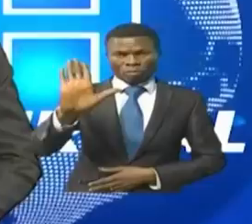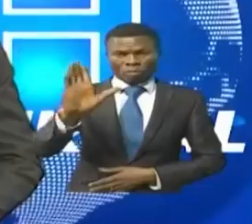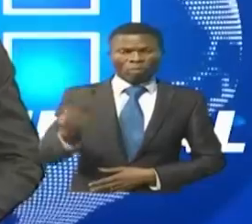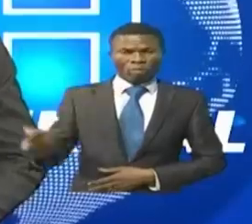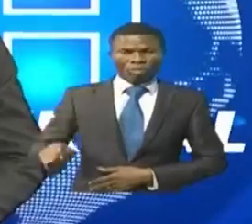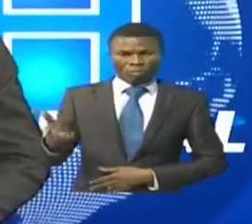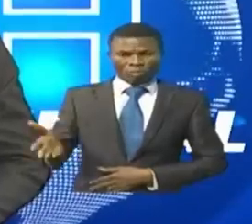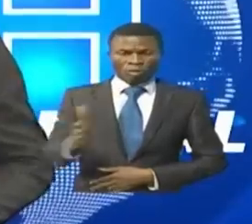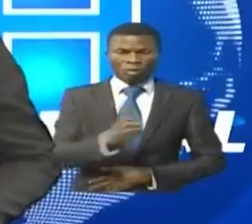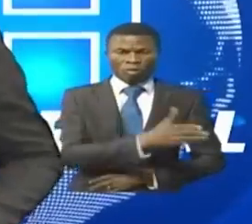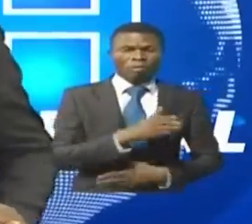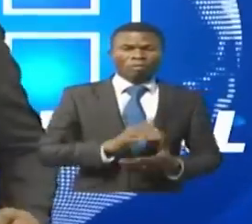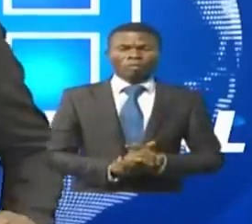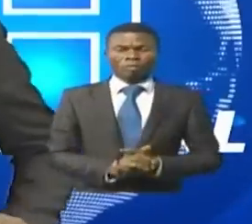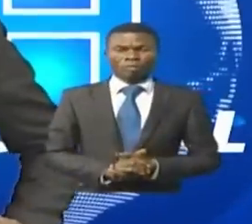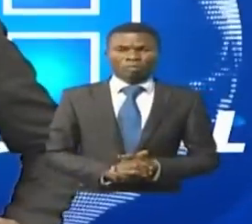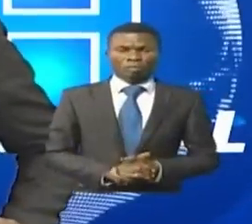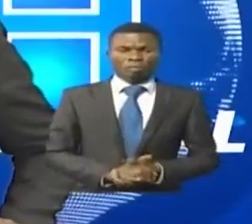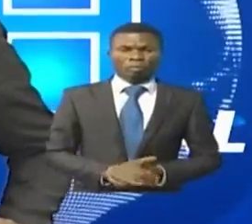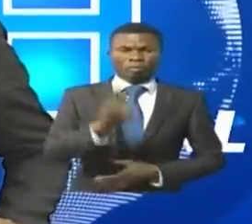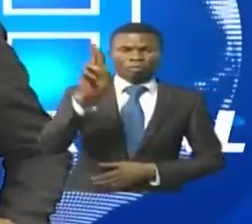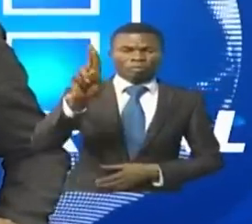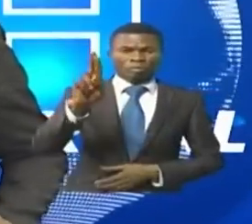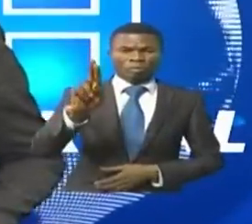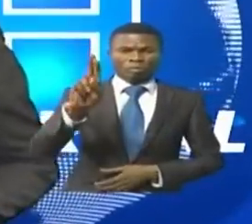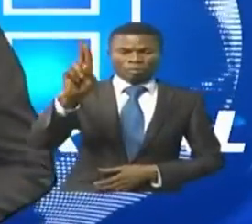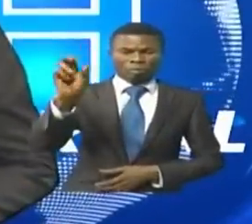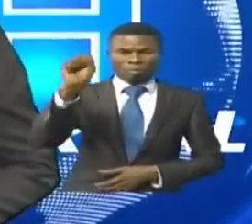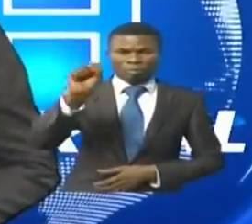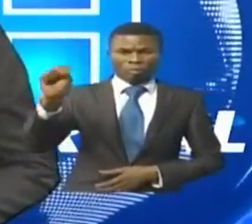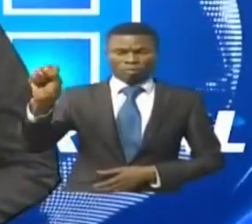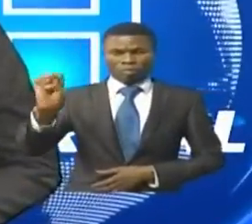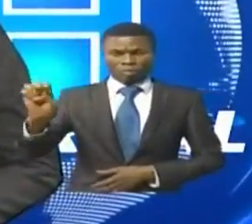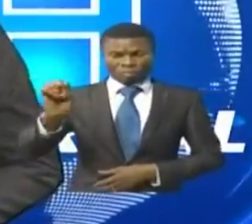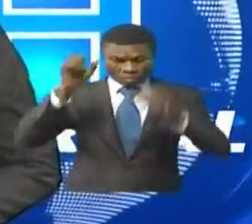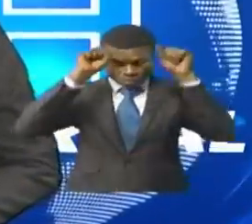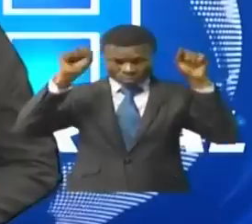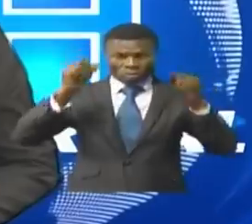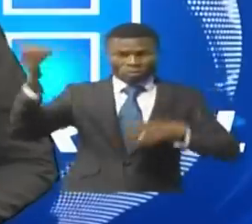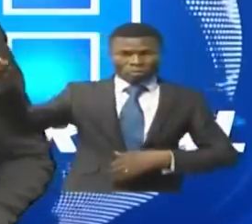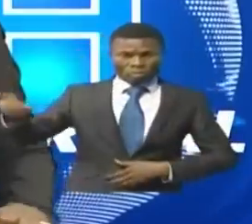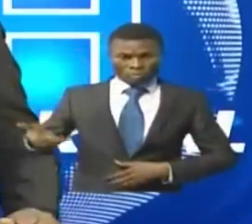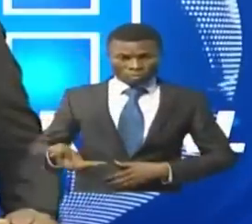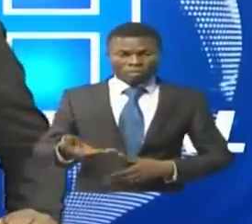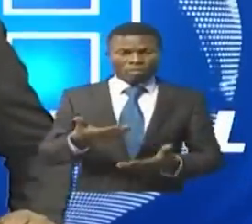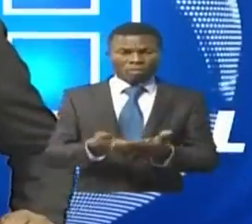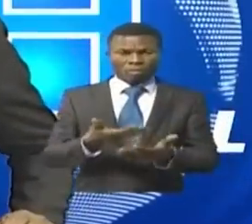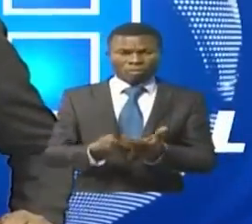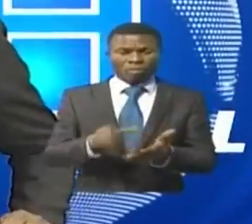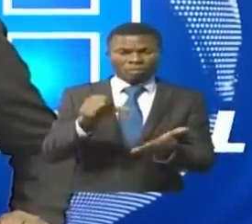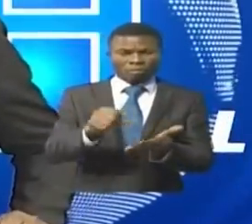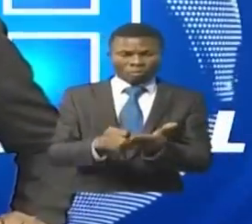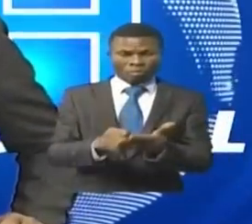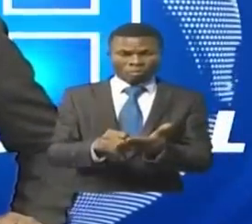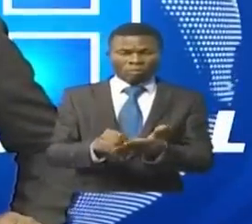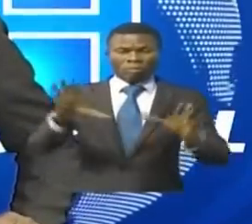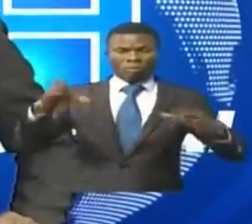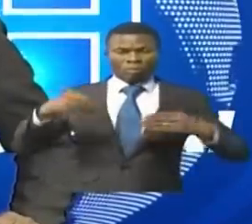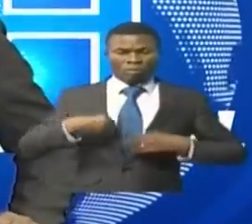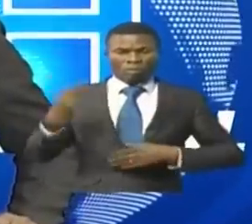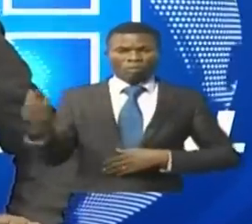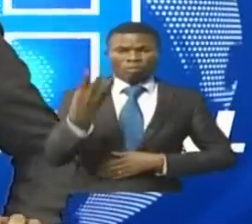territoires. Direction la Russie, le président Vladimir Poutine a reçu au Kremlin les lettres de créance des